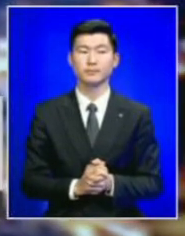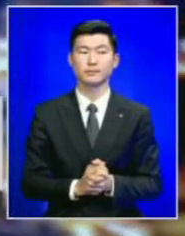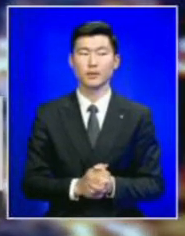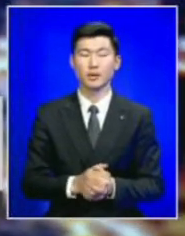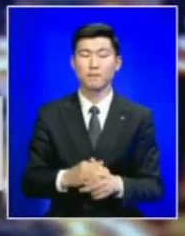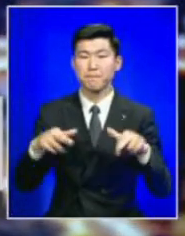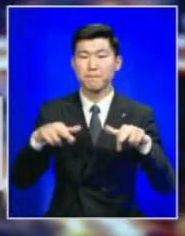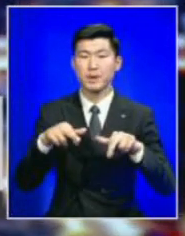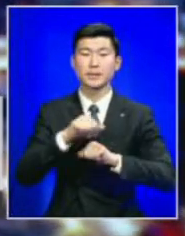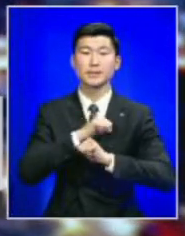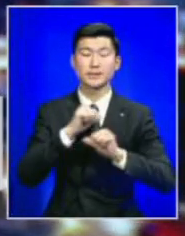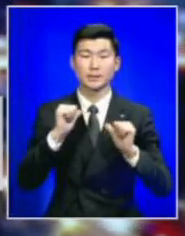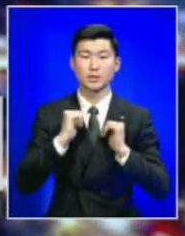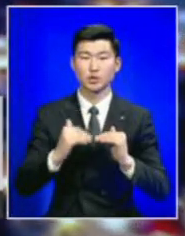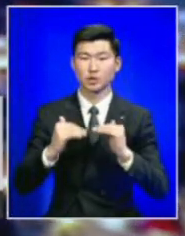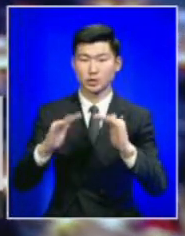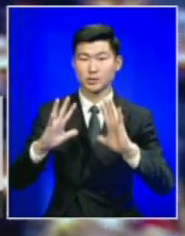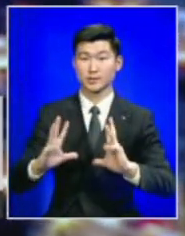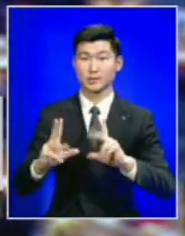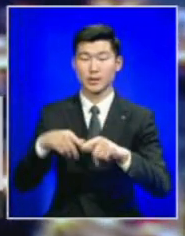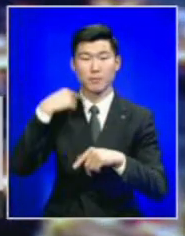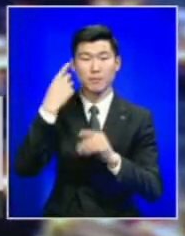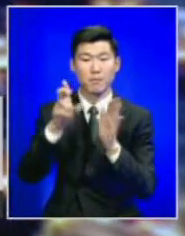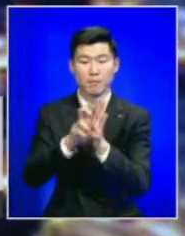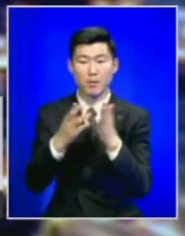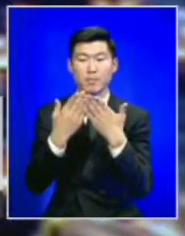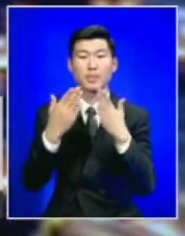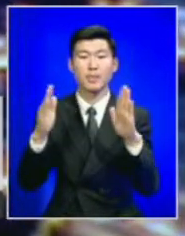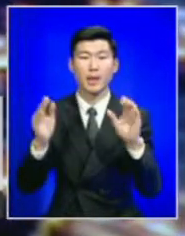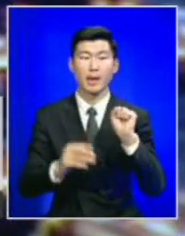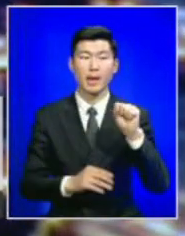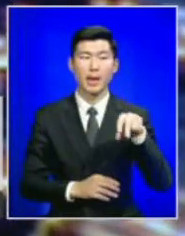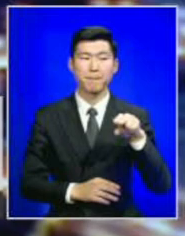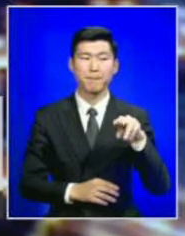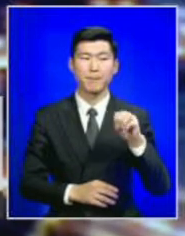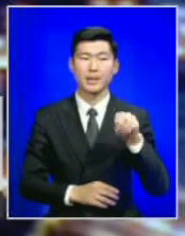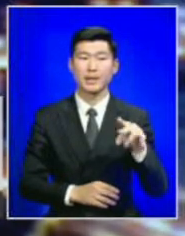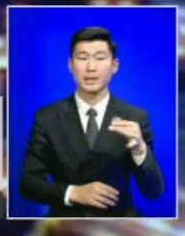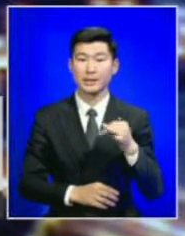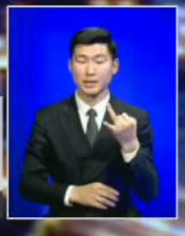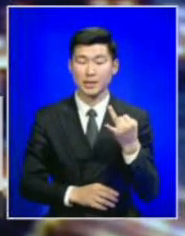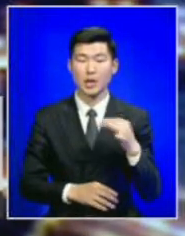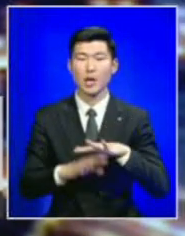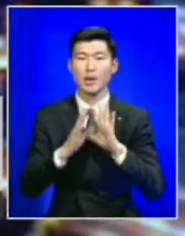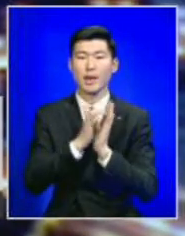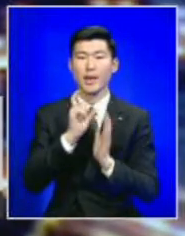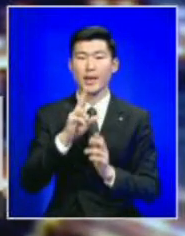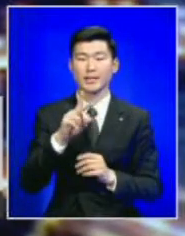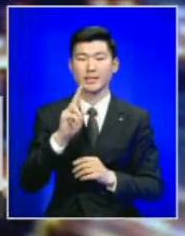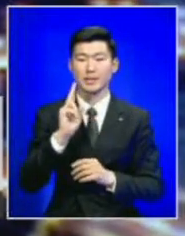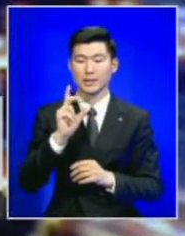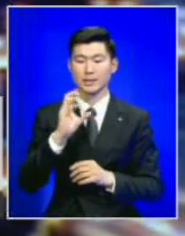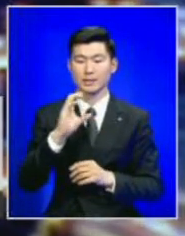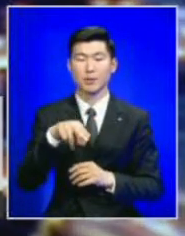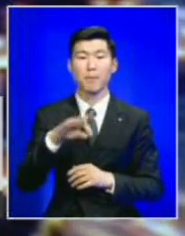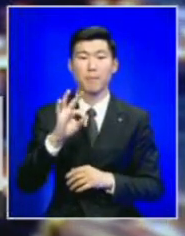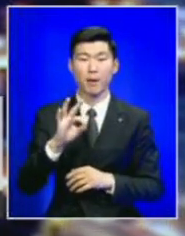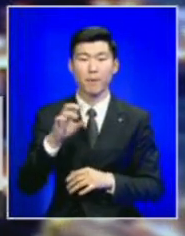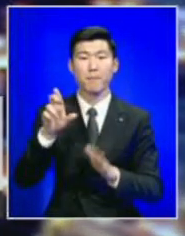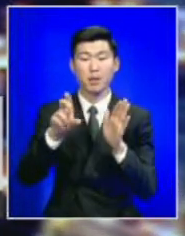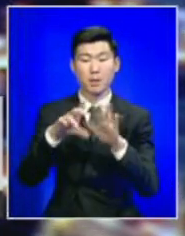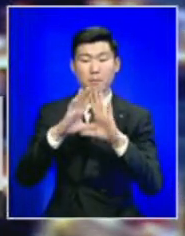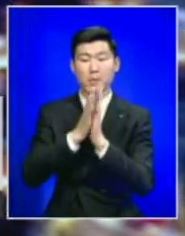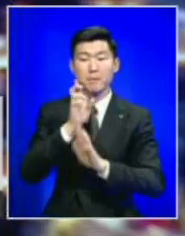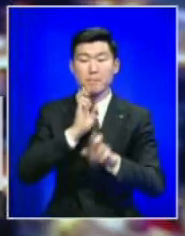Өгсөн бэрхшээлтэй иргэдийн хөгжлийг сайжруулах боломжийг нээх Ability Expo бэрхшээл бол боломж өрөөтэйгээр зохион байгуулагдлаа. Энэ